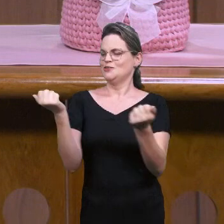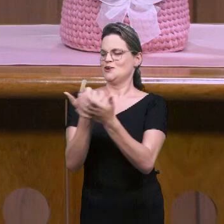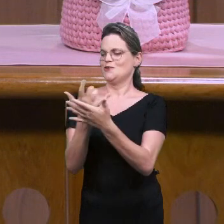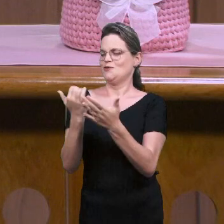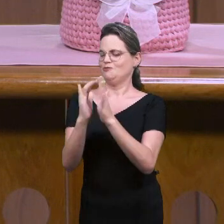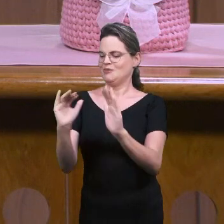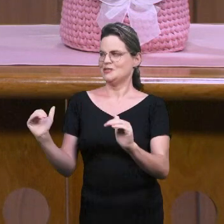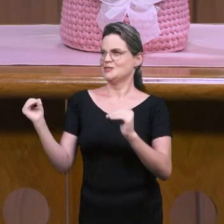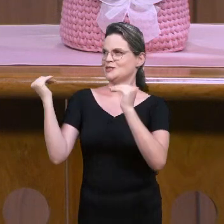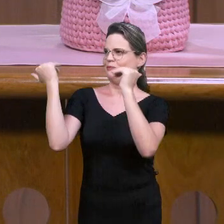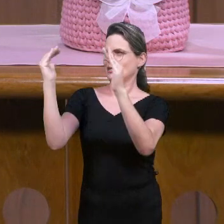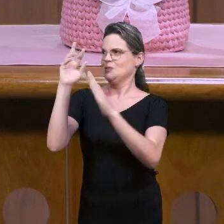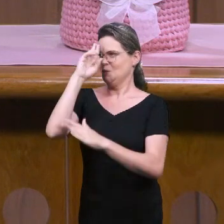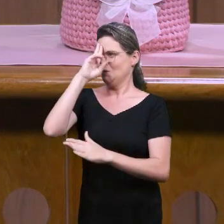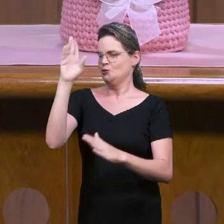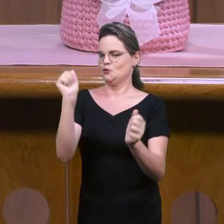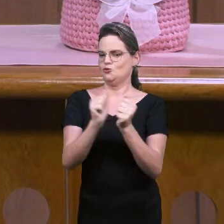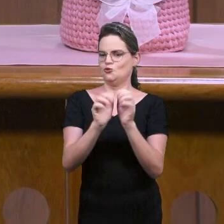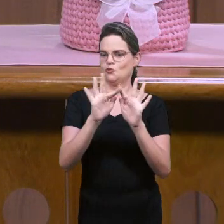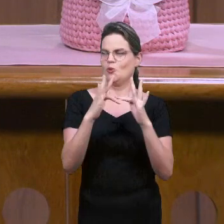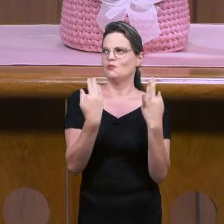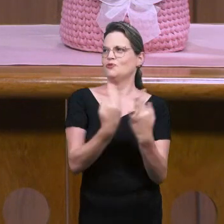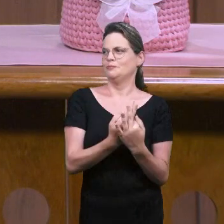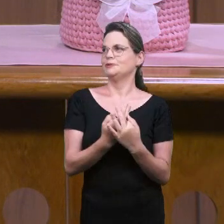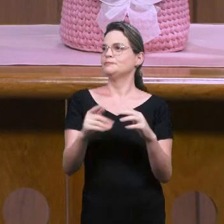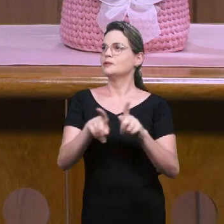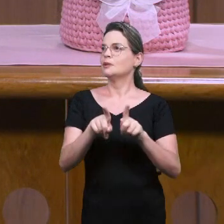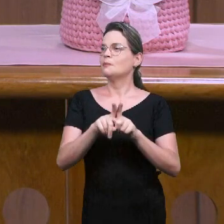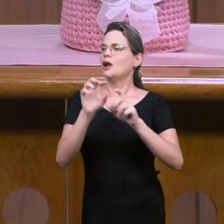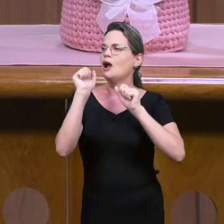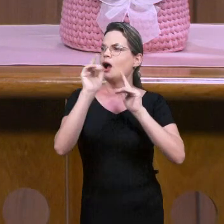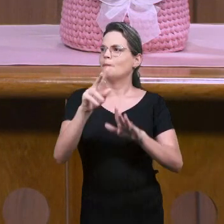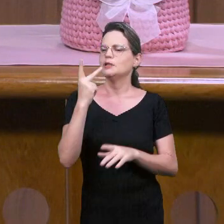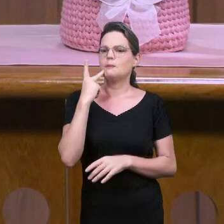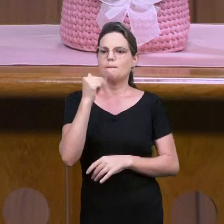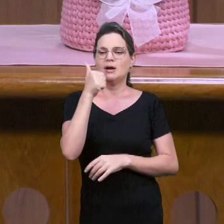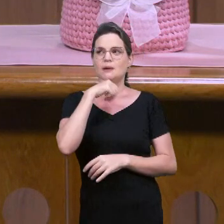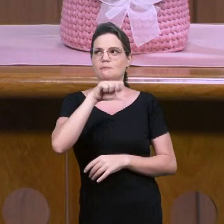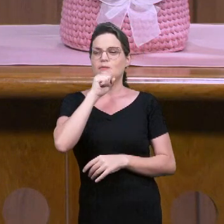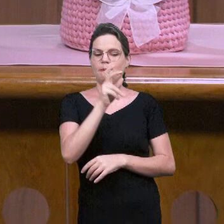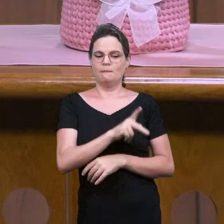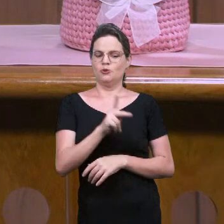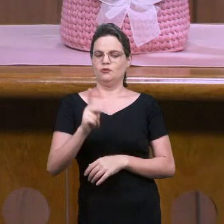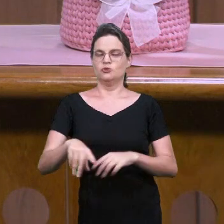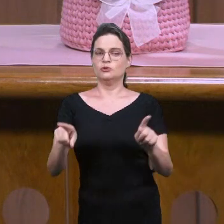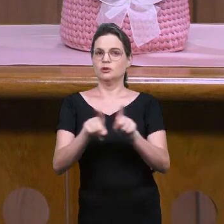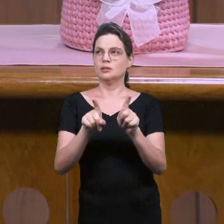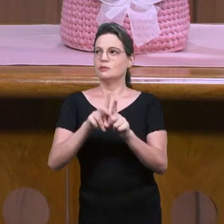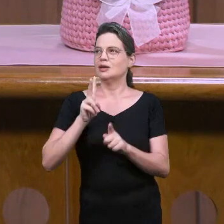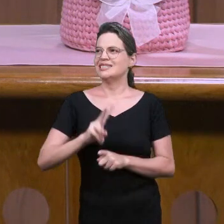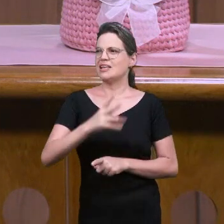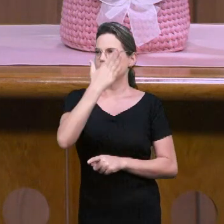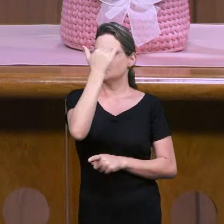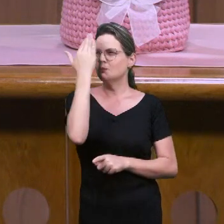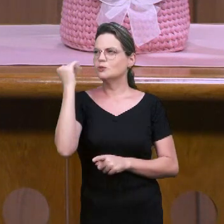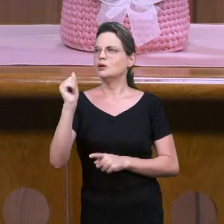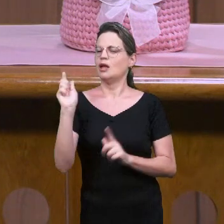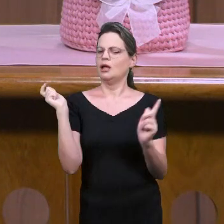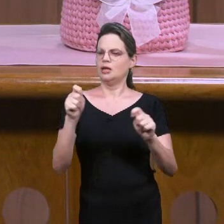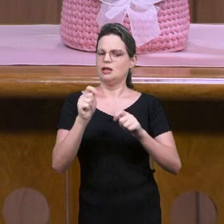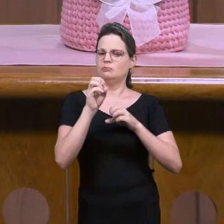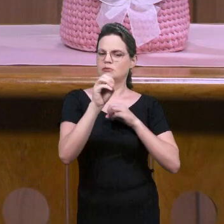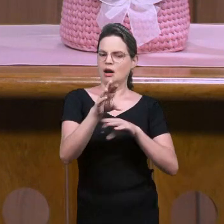glorification dans leur foyer, auprès de leurs parents. Bénis aussi les parents et professeurs, en donnant toujours la sagesse pour